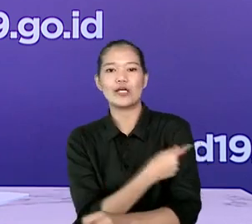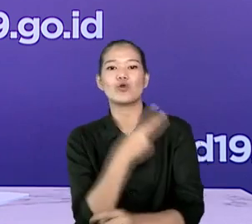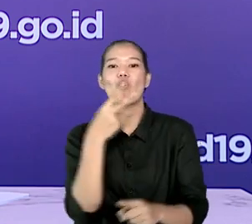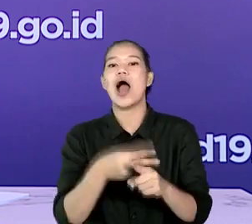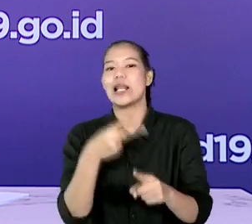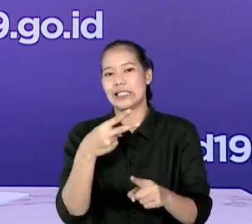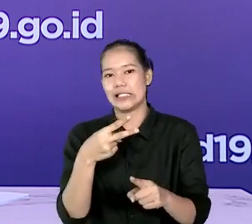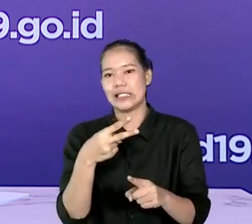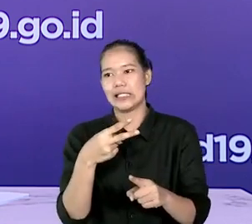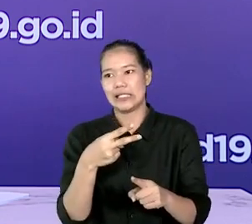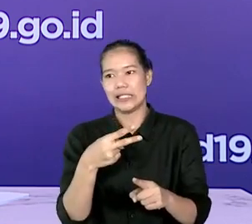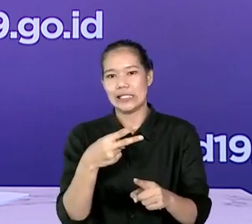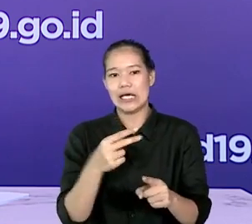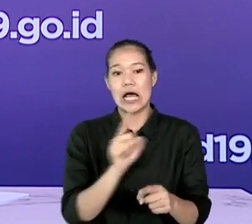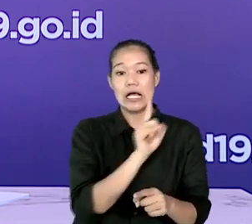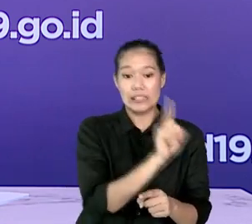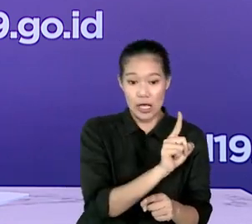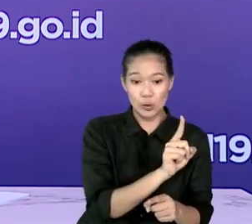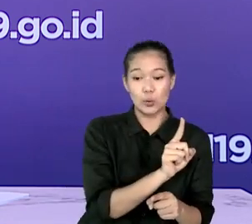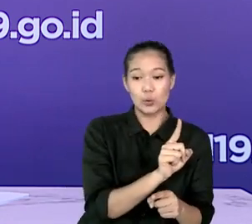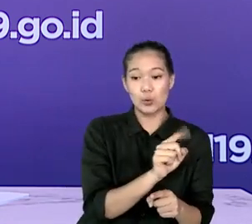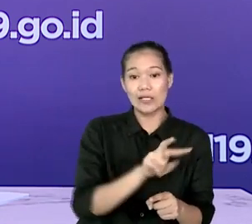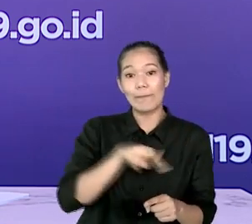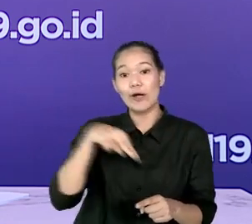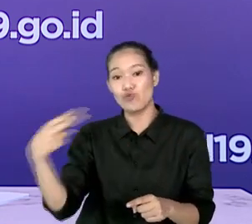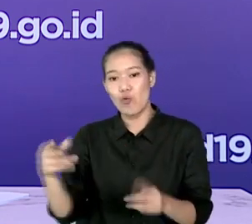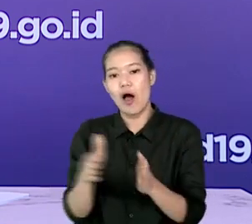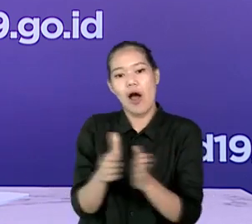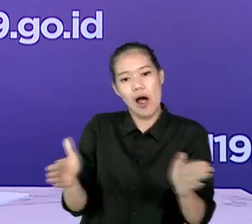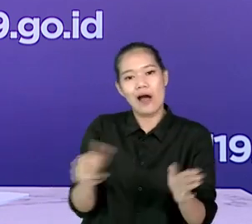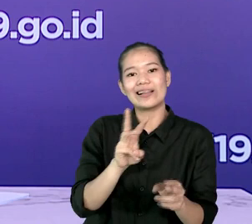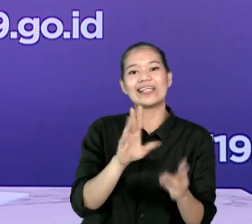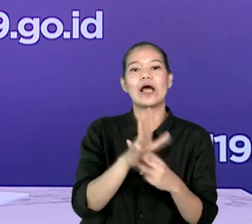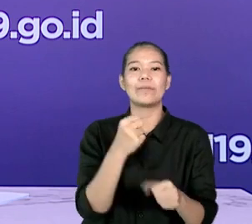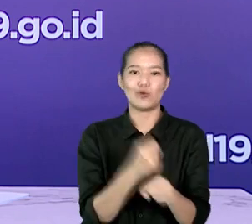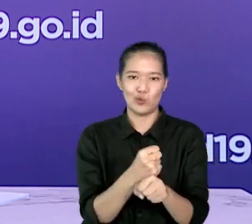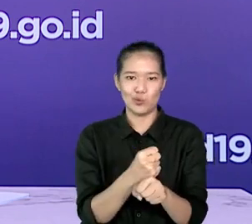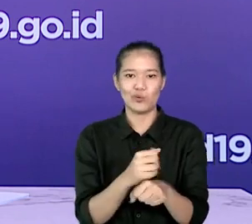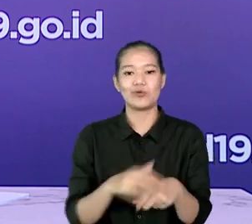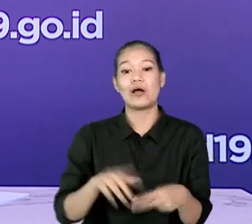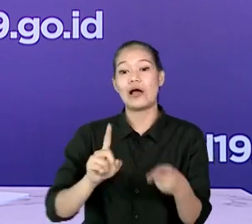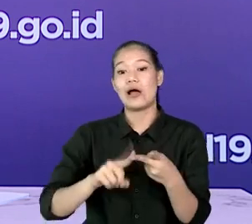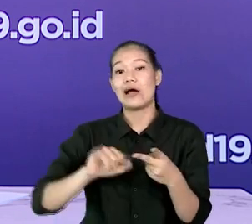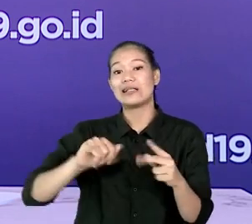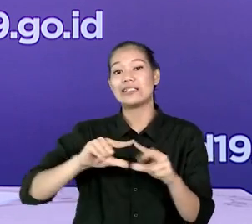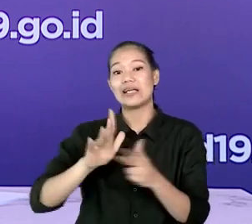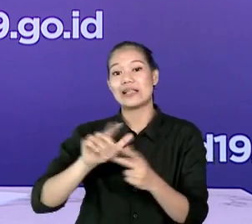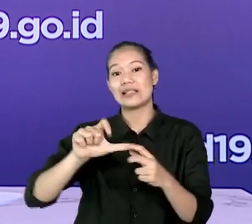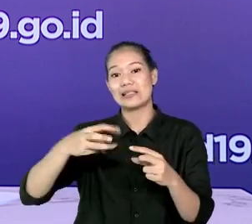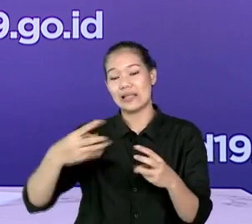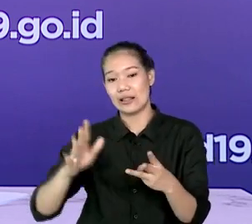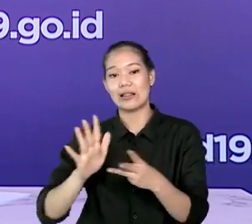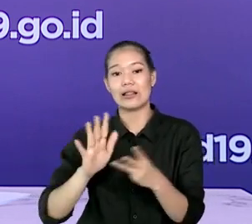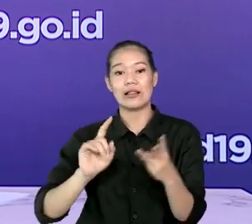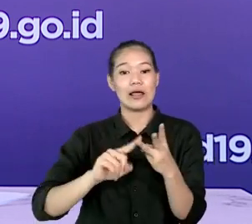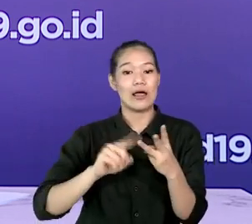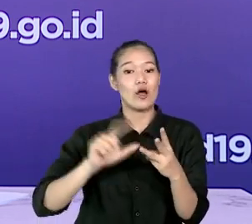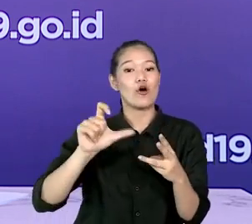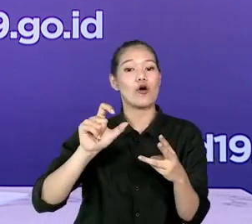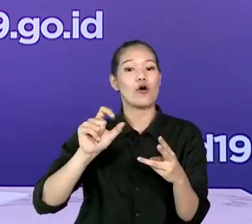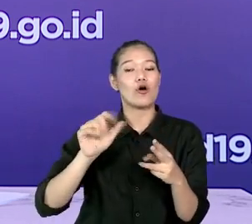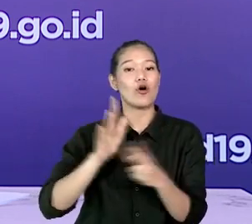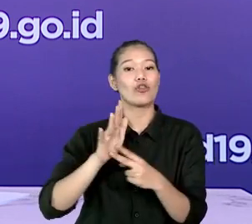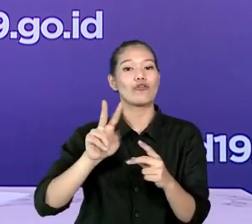dengan interval tiga minggu atau 21 hari sedangkan vaksin Johnson dan vaksin konfidensial